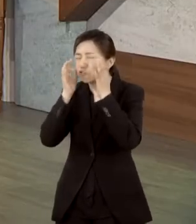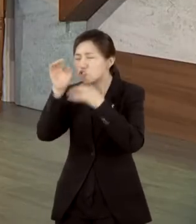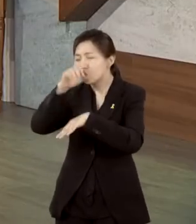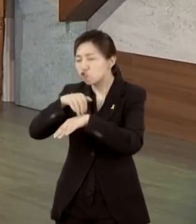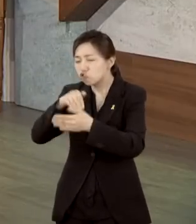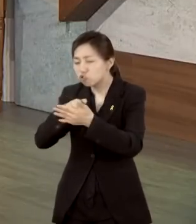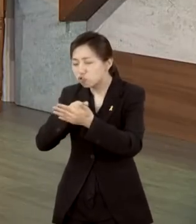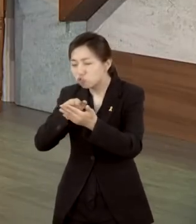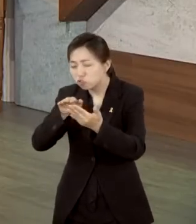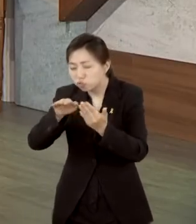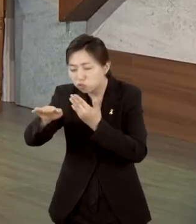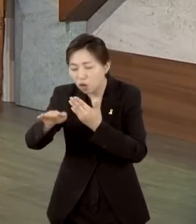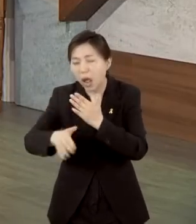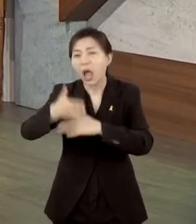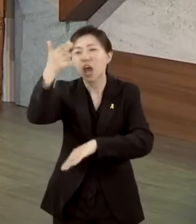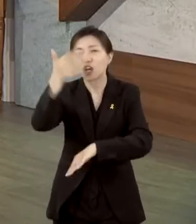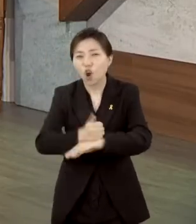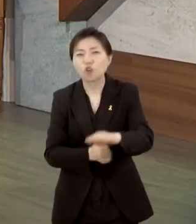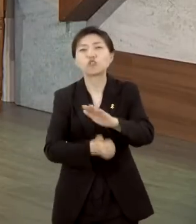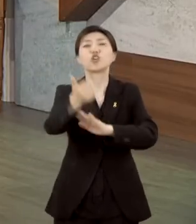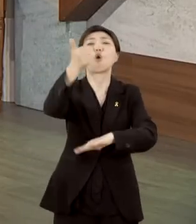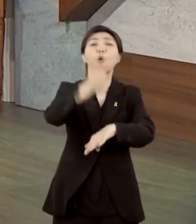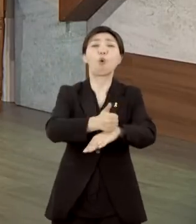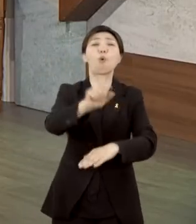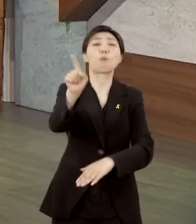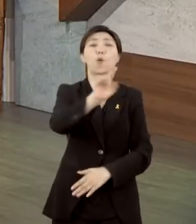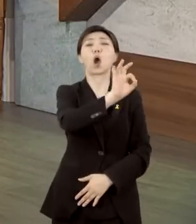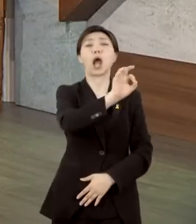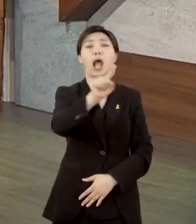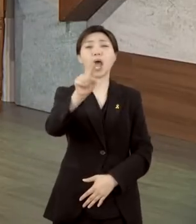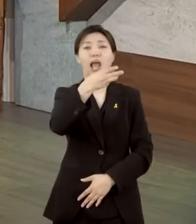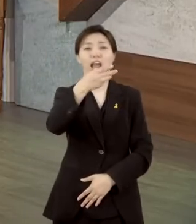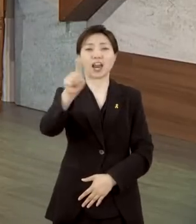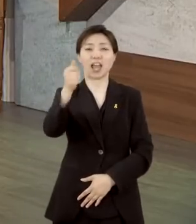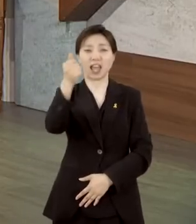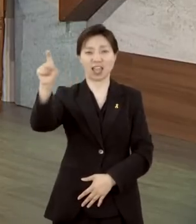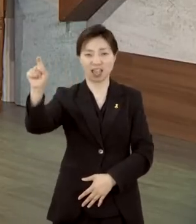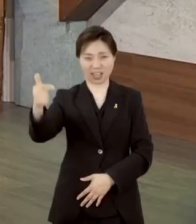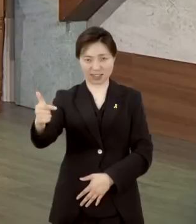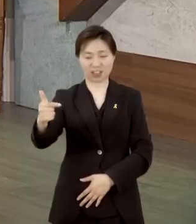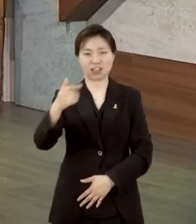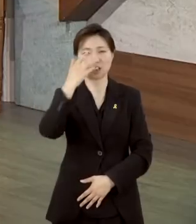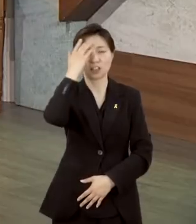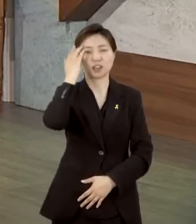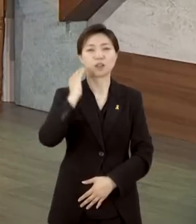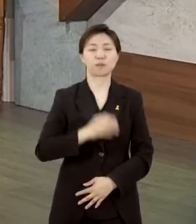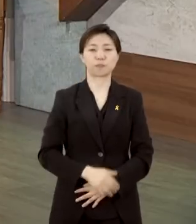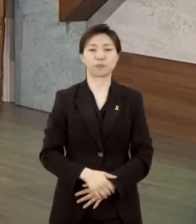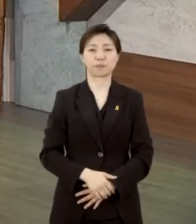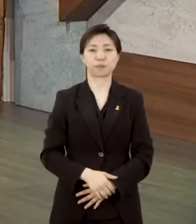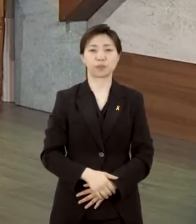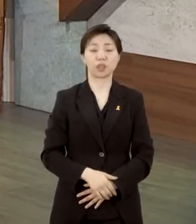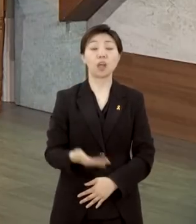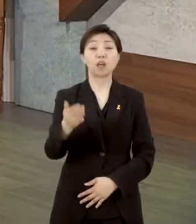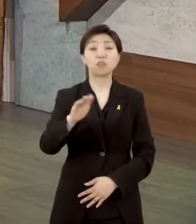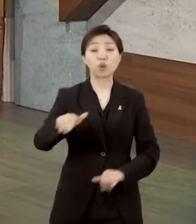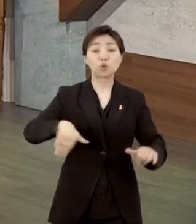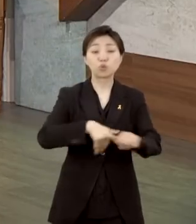인간씁니다 어 멋있다 자 그런데 주변에 비구스님들이